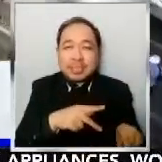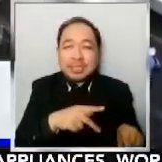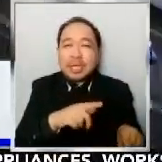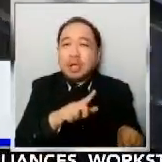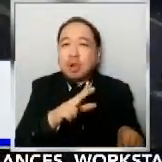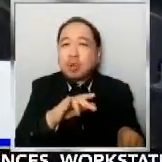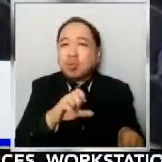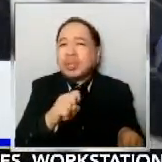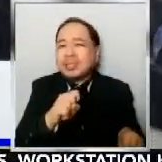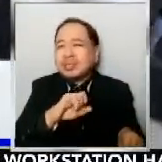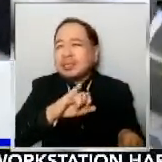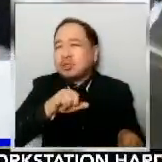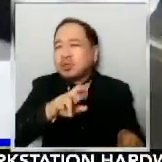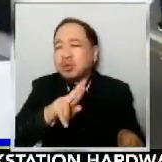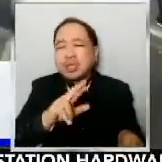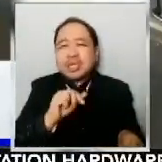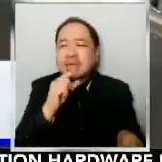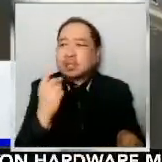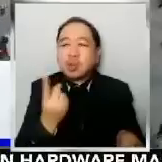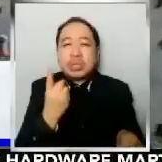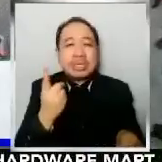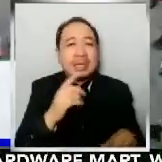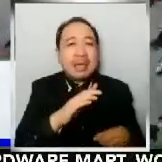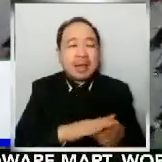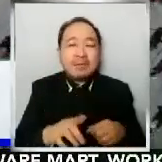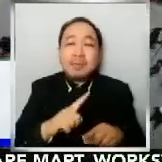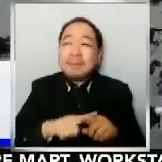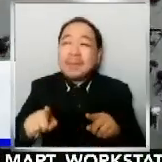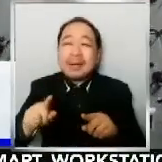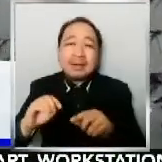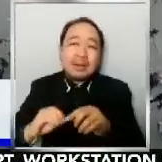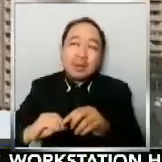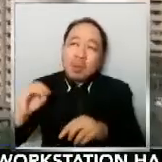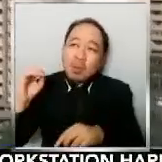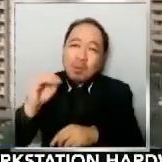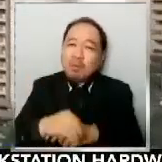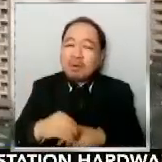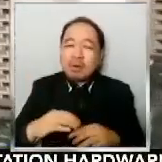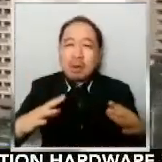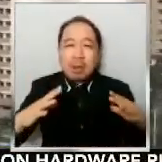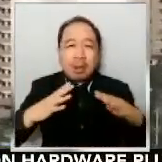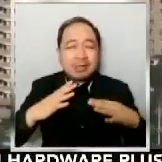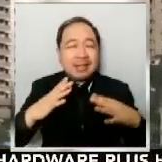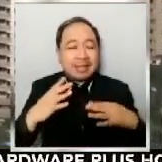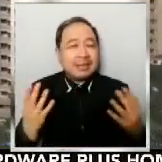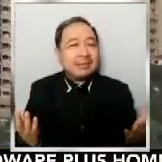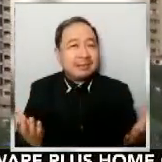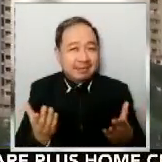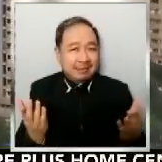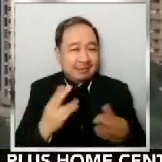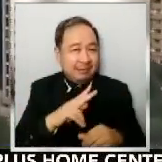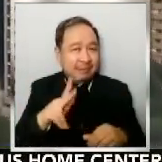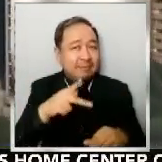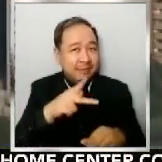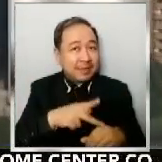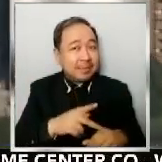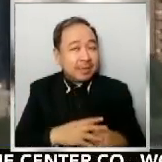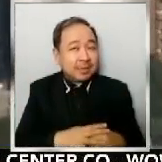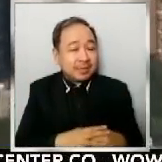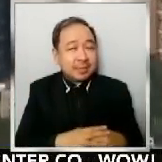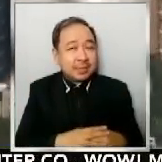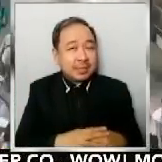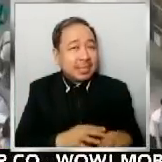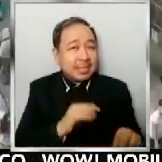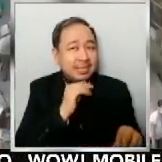sapat, kundi sobra-sobra na umano ang holiday sa bansa. Hindi lang naman yung employer ang